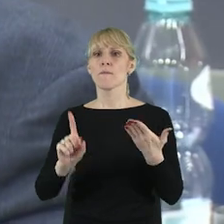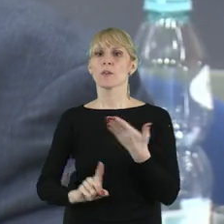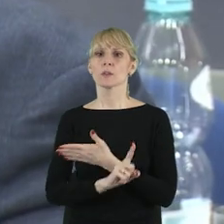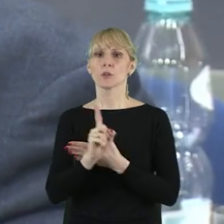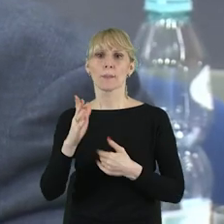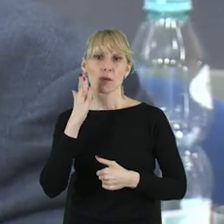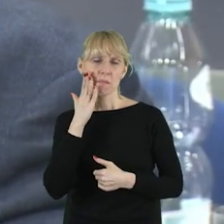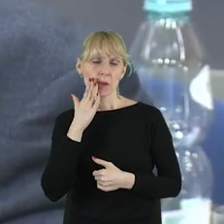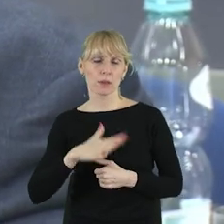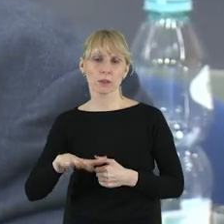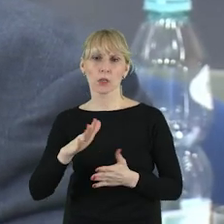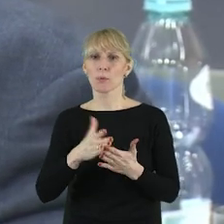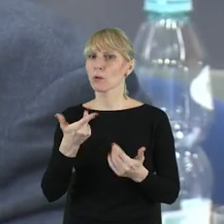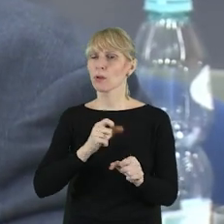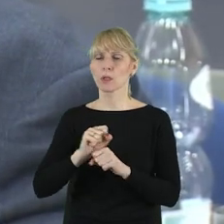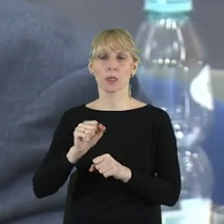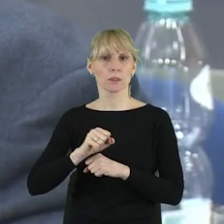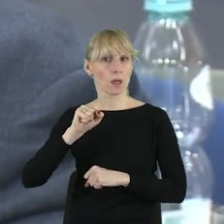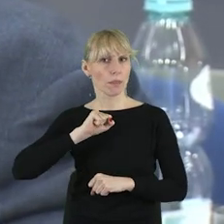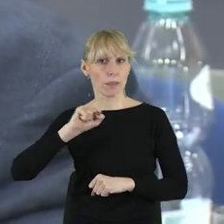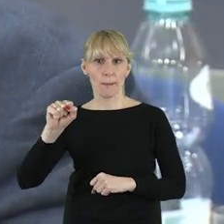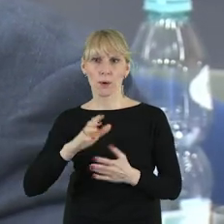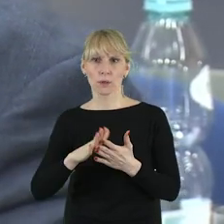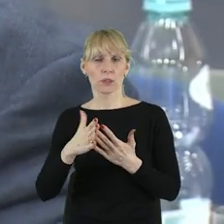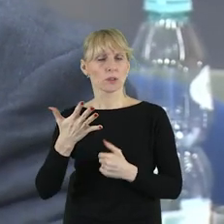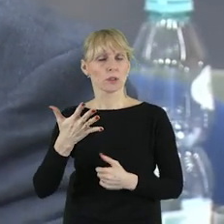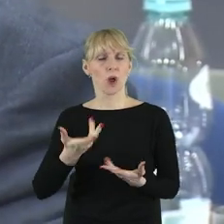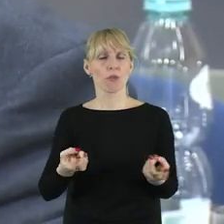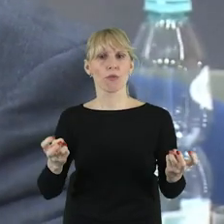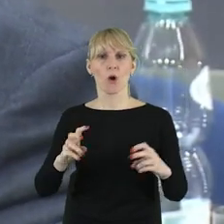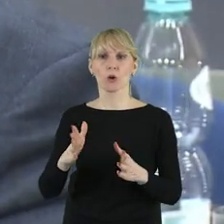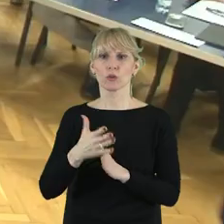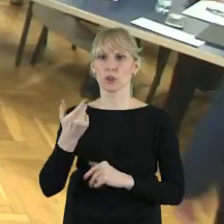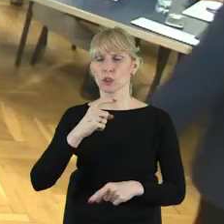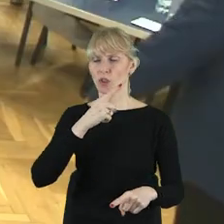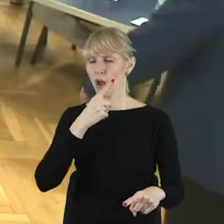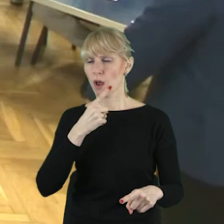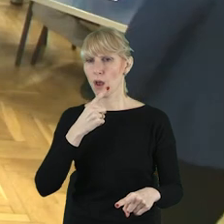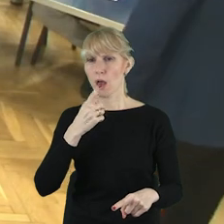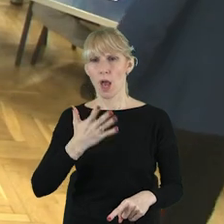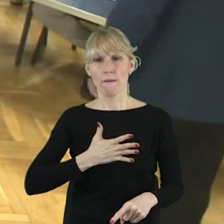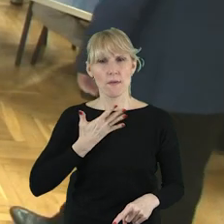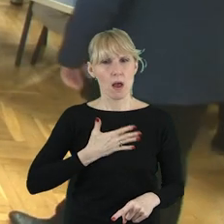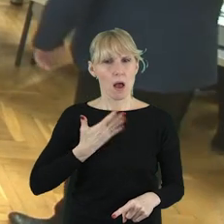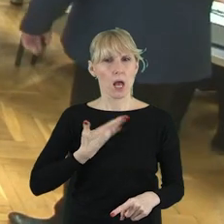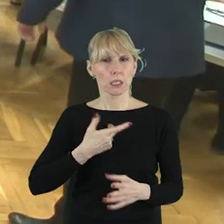wrażenie i nie działa w interesie powagi sejmiku wojewódzkiego. Dziękuję bardzo.